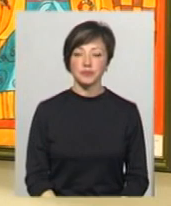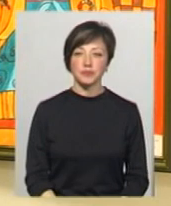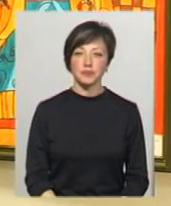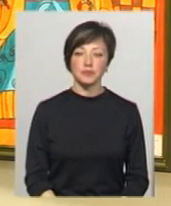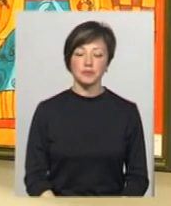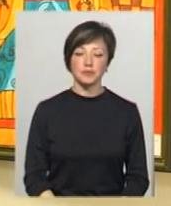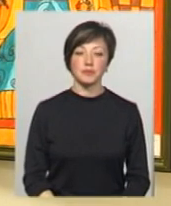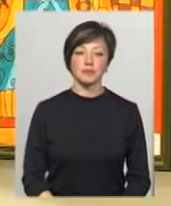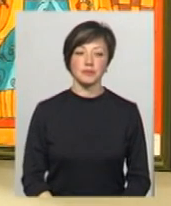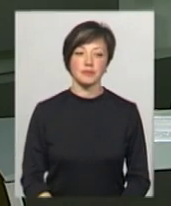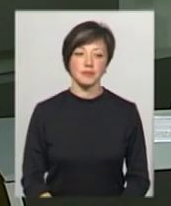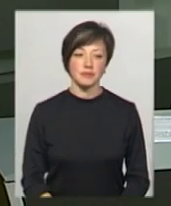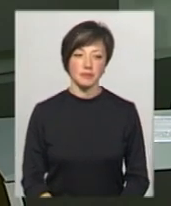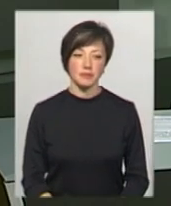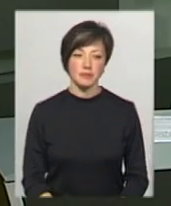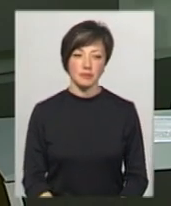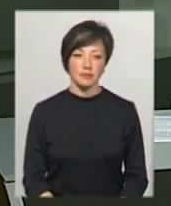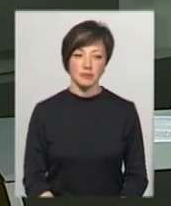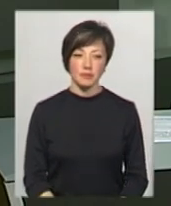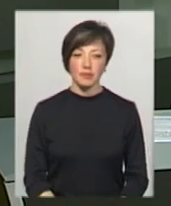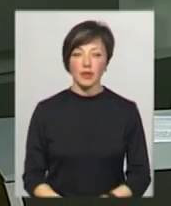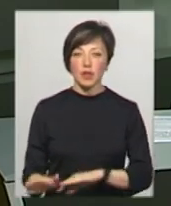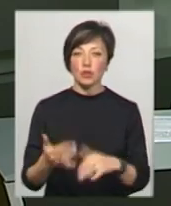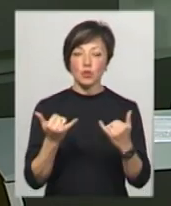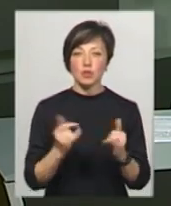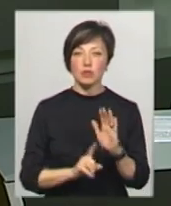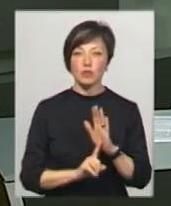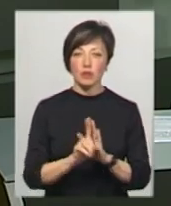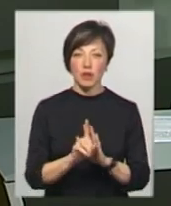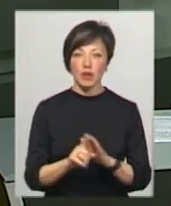Новини Поділля. Центр. Сьогодні стартувала